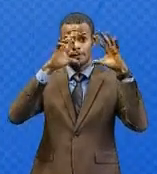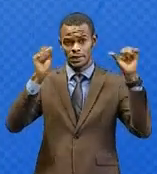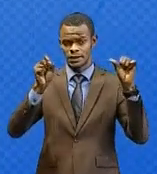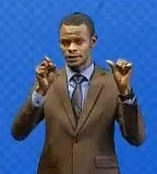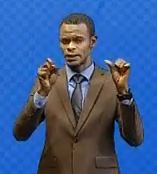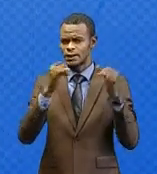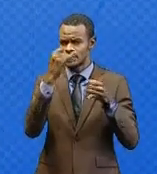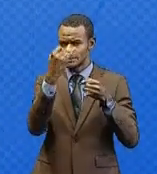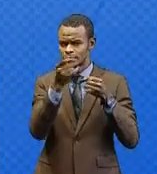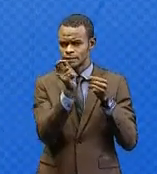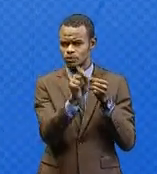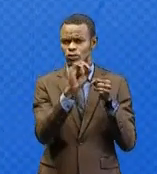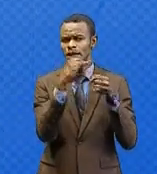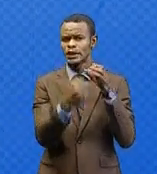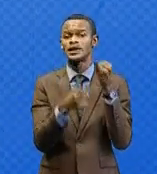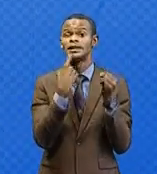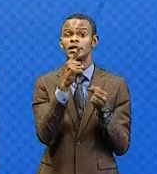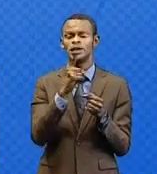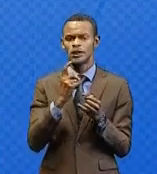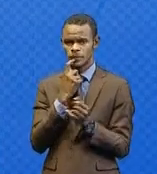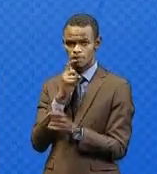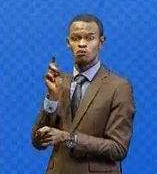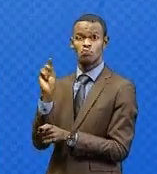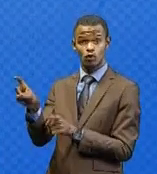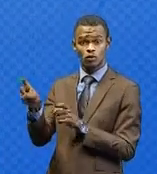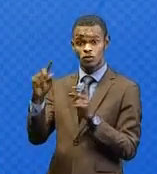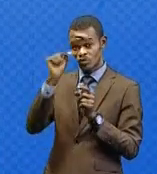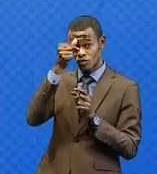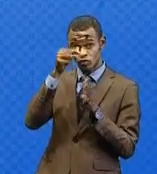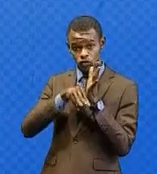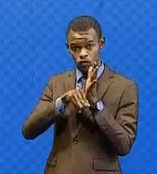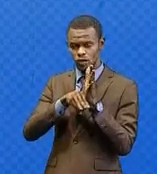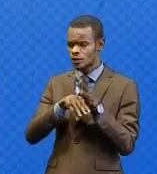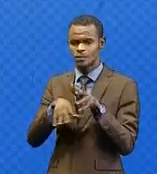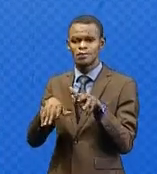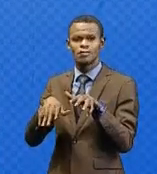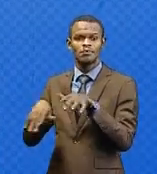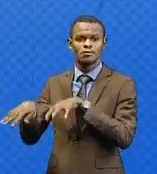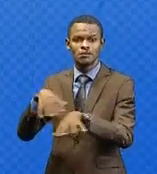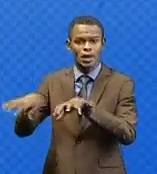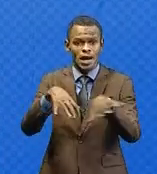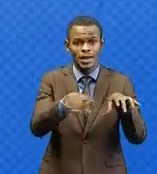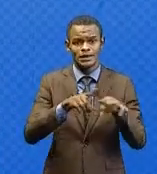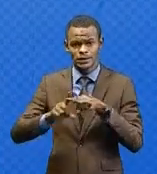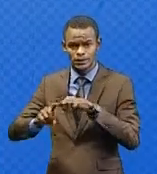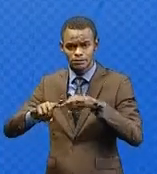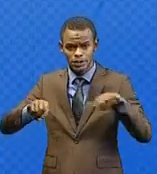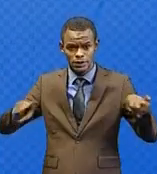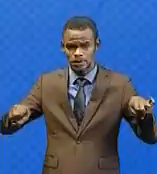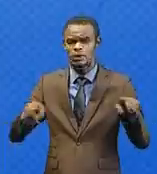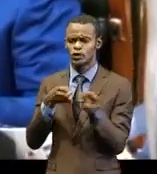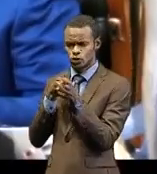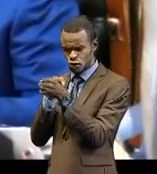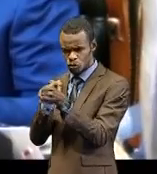sur l'obligation pour le gouvernement d'encadrer toutes les activités autour du cannabis. Le président de la